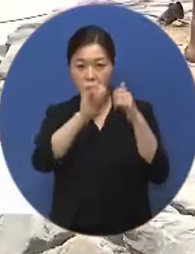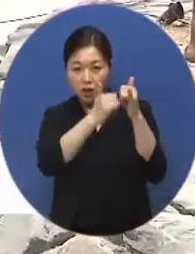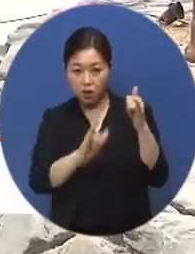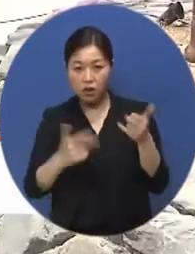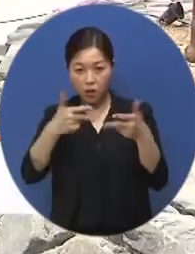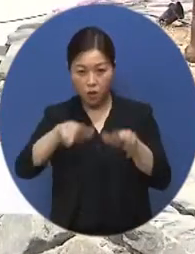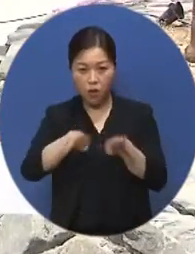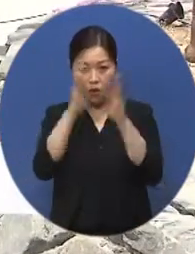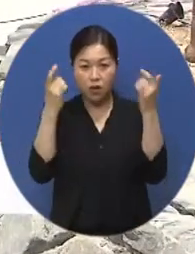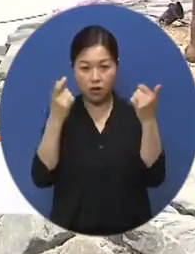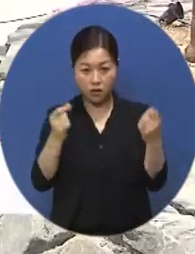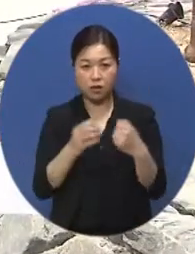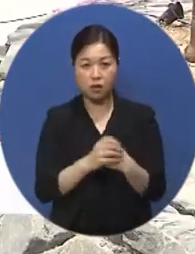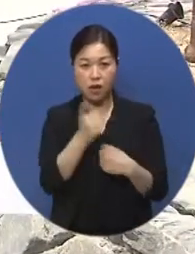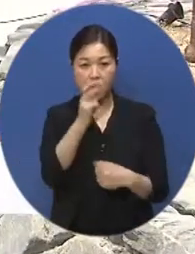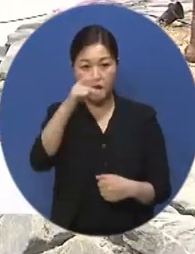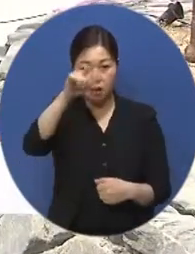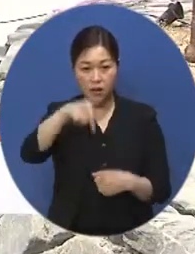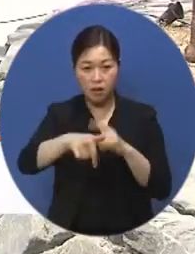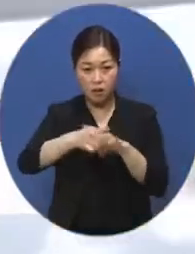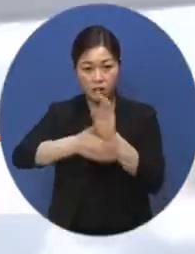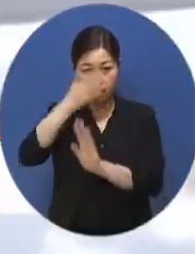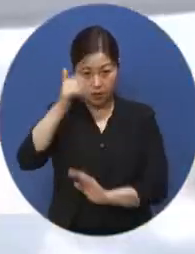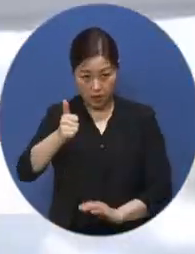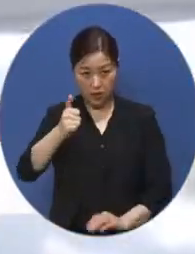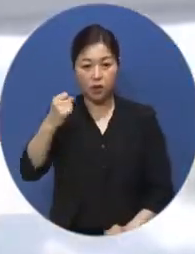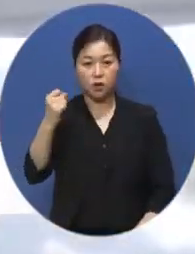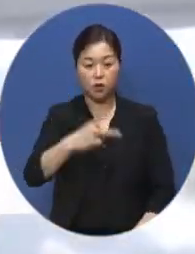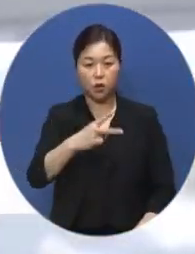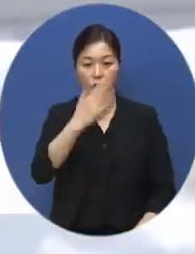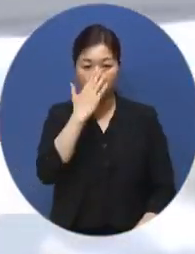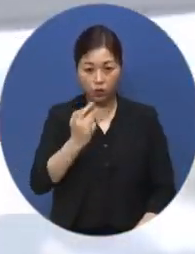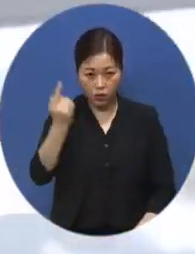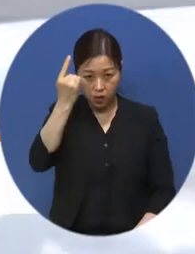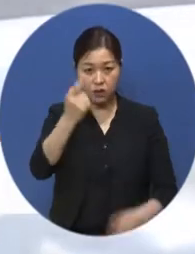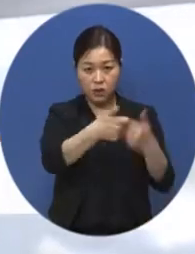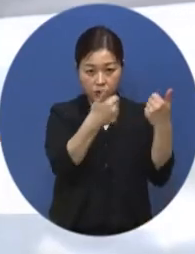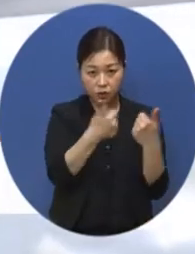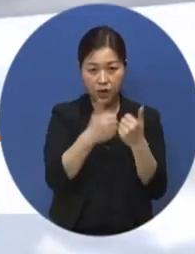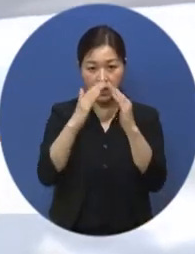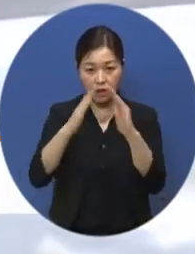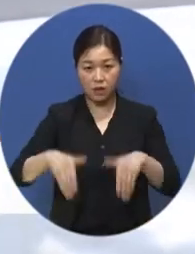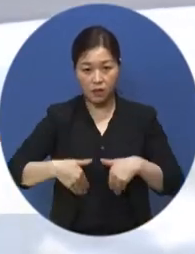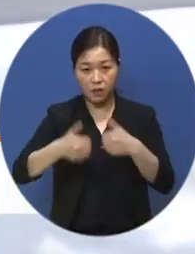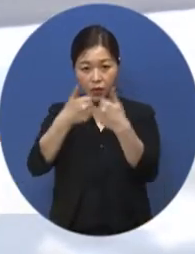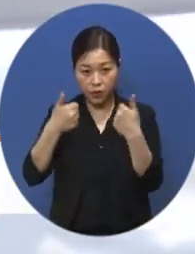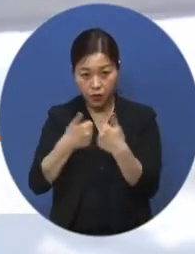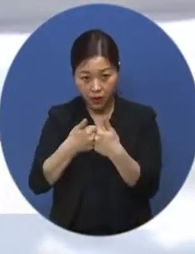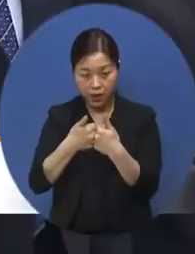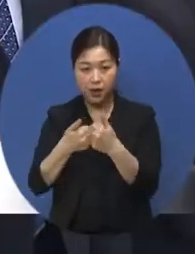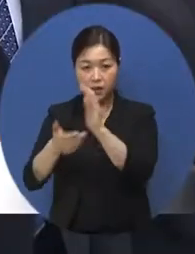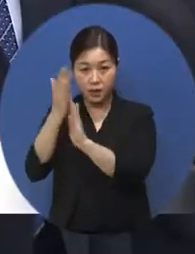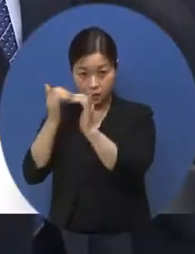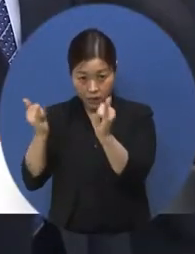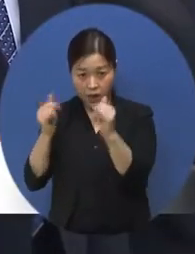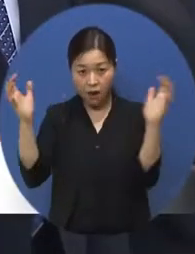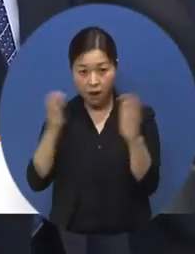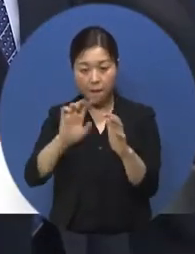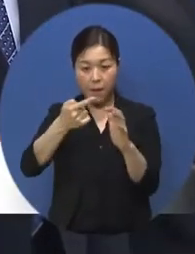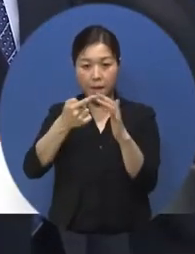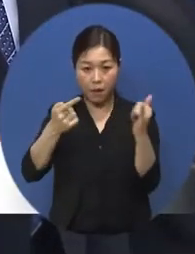이날 개장 식은 허석 순천 시장을 비롯해 순천시의회 와 전라남도의회 의원과 시민 등 100여명이